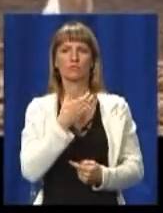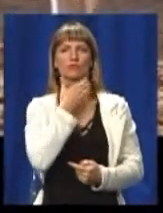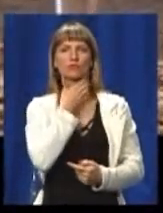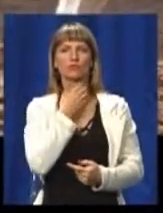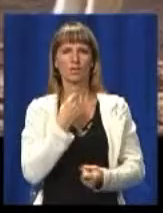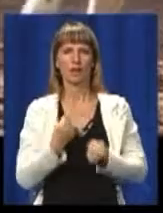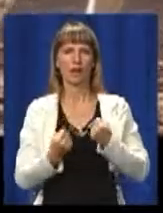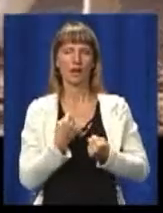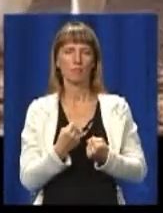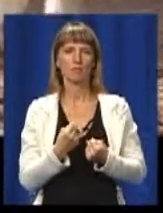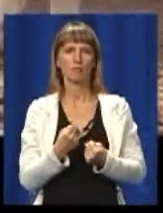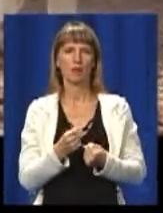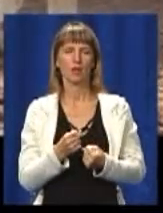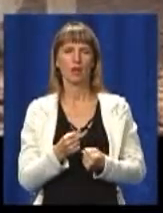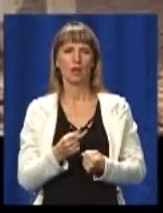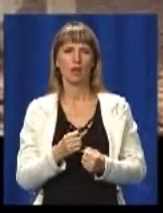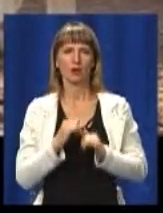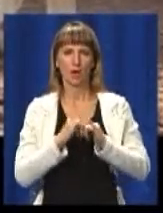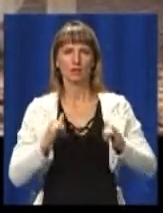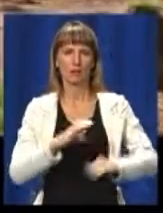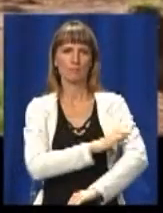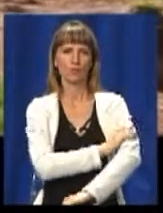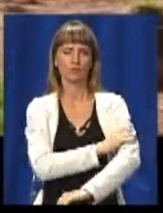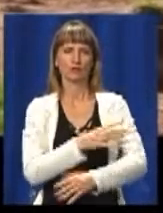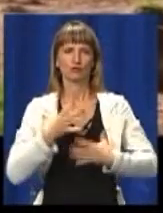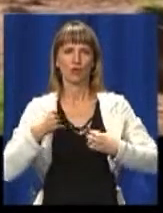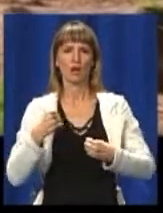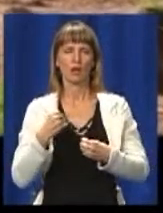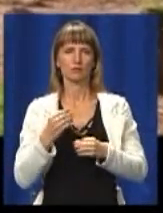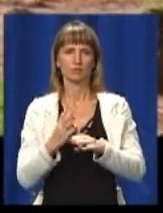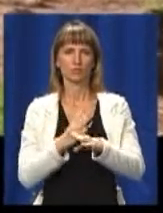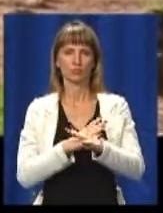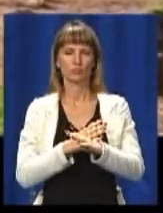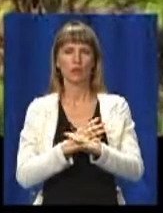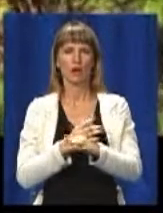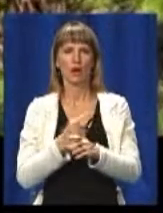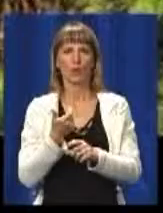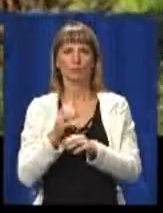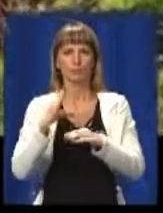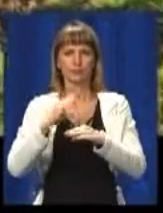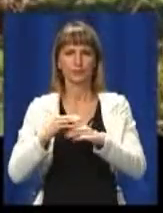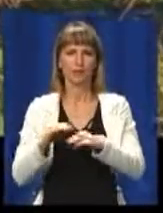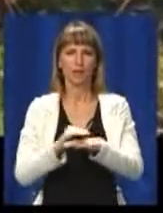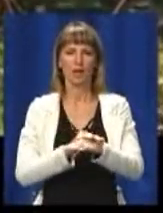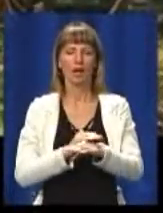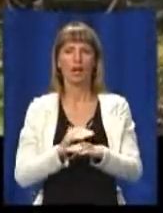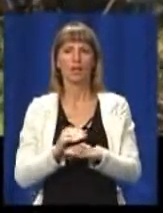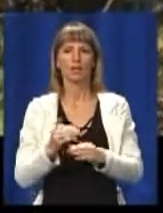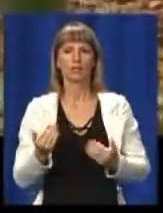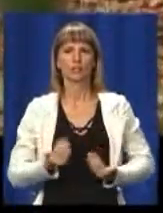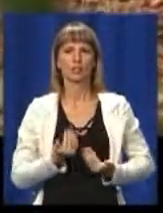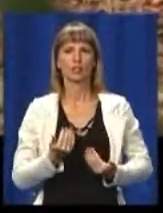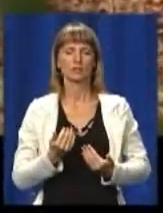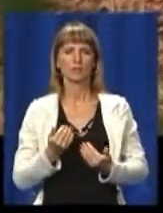плечі і стегна з добре розвиненою мускулатурою. Шерсть густа, коротка, щільно прилегла. Тривалість життя кангала